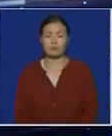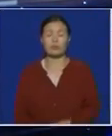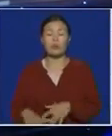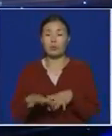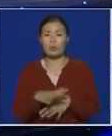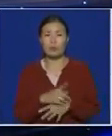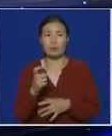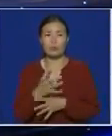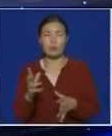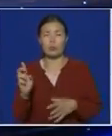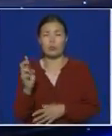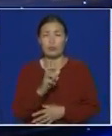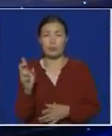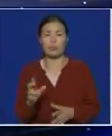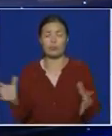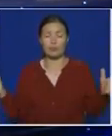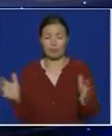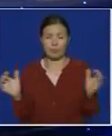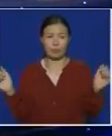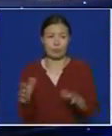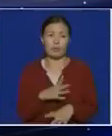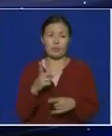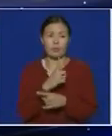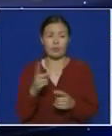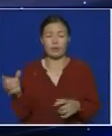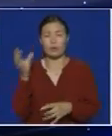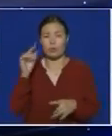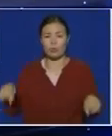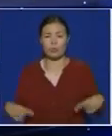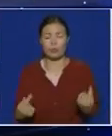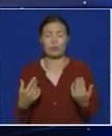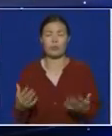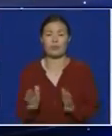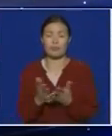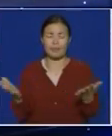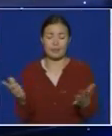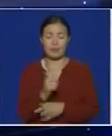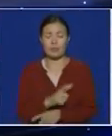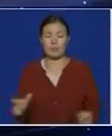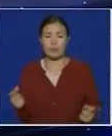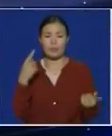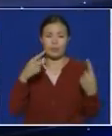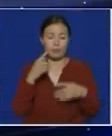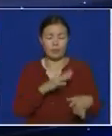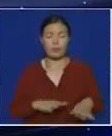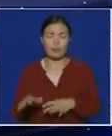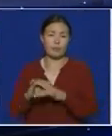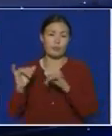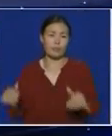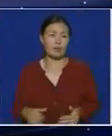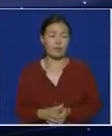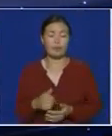Өңірде 100-ге жуық кітапханашы бас қосты. Мақсат ақпараттық сауаттылықты дамытып, кітапханашылардың шығармашылық деңгейін